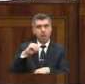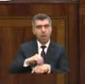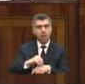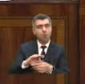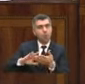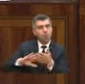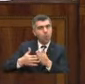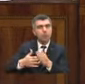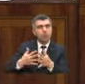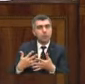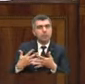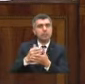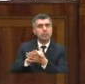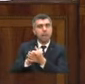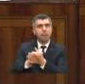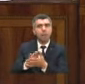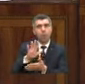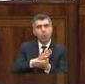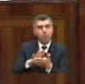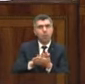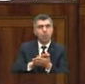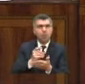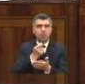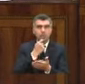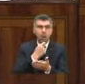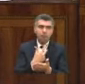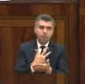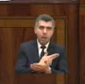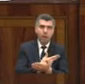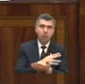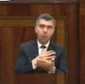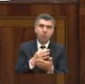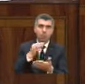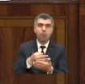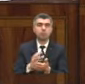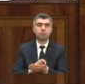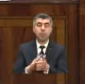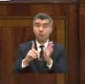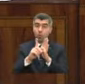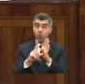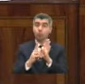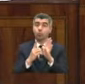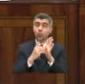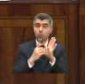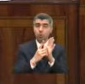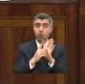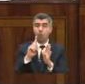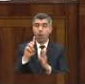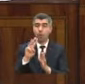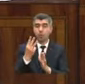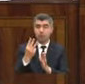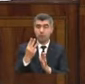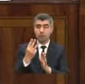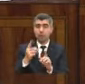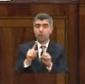الجماعي والتضامني بالنفقات الصحية والحماية الاجتماعية. دستور سيد الرئيس ينص في الفصل 31 على واحد المجموعة من الحقوق